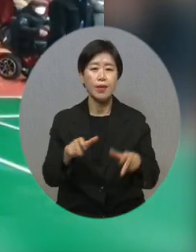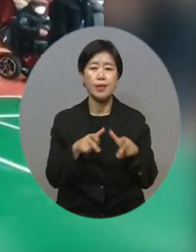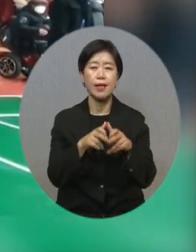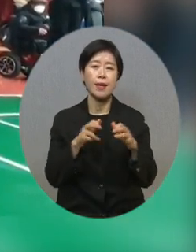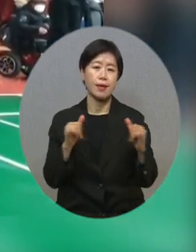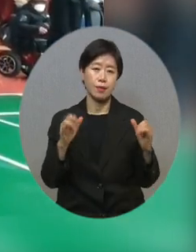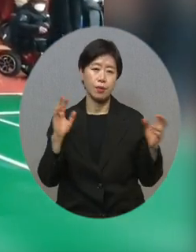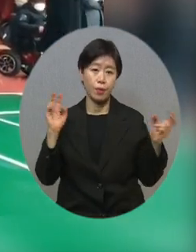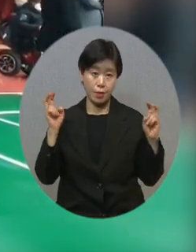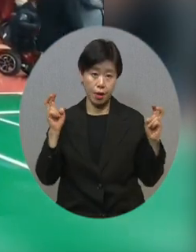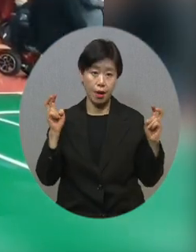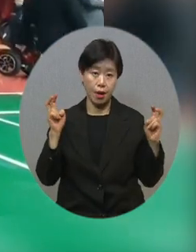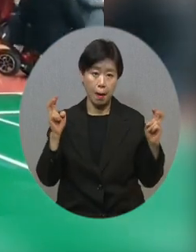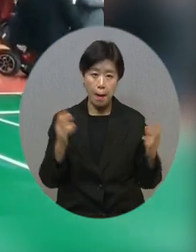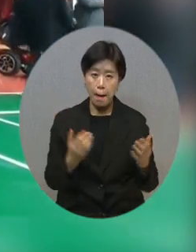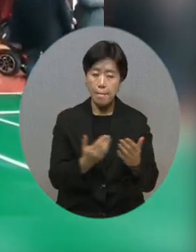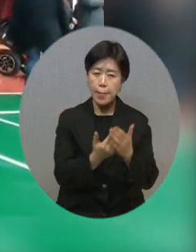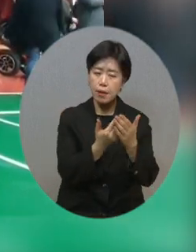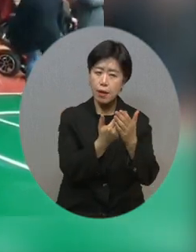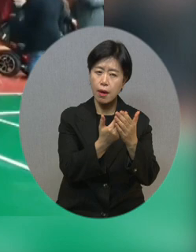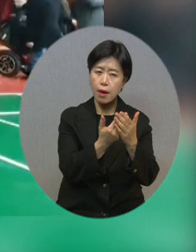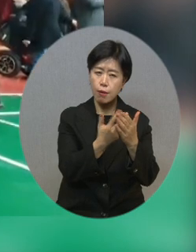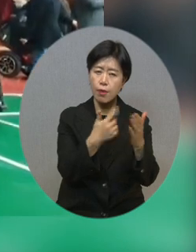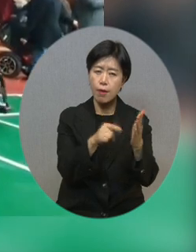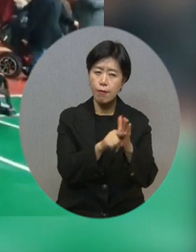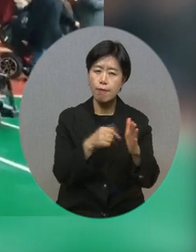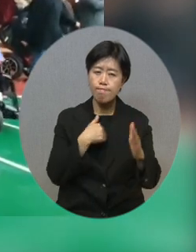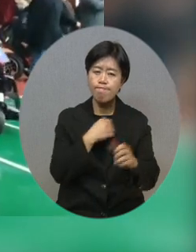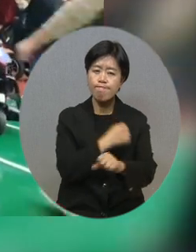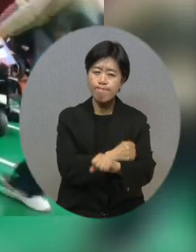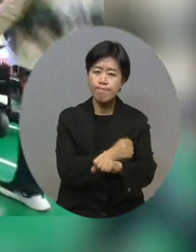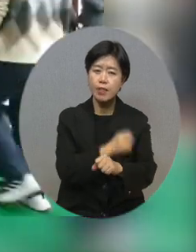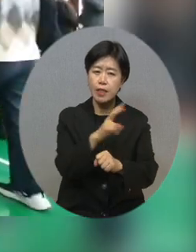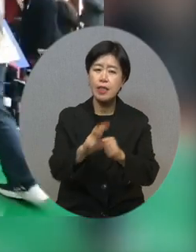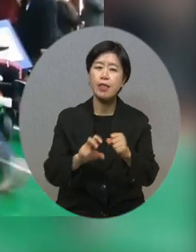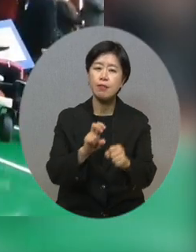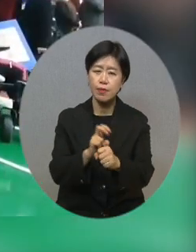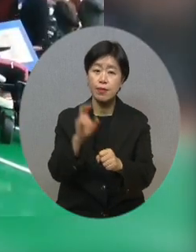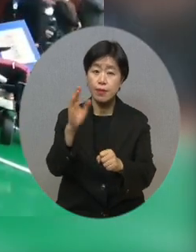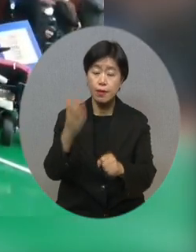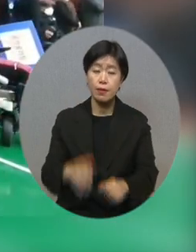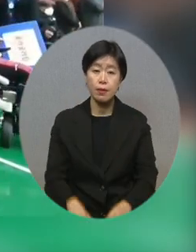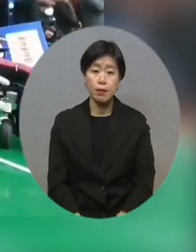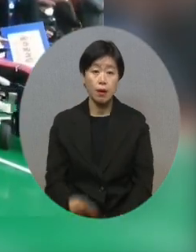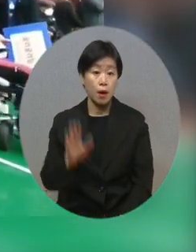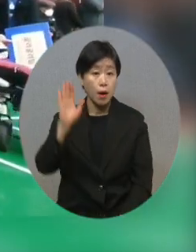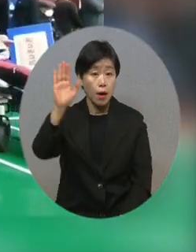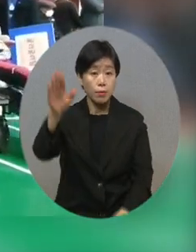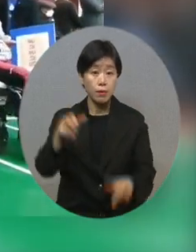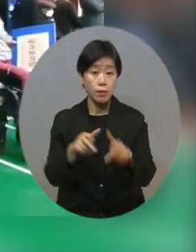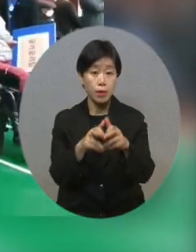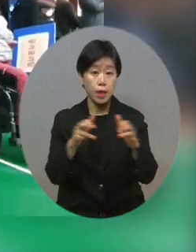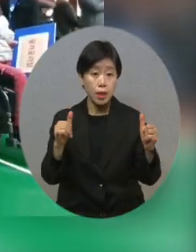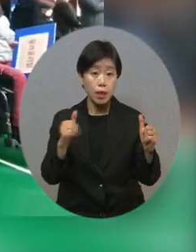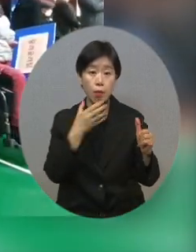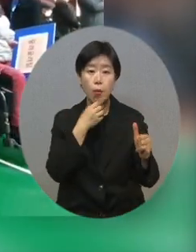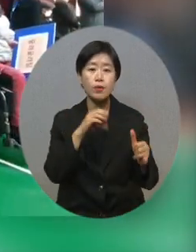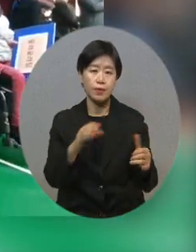한 20년 했습니다. 그래서 우리 앞으로 우리 장애인들 굉장히 복지에